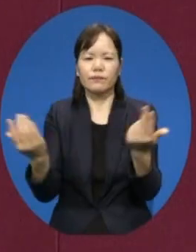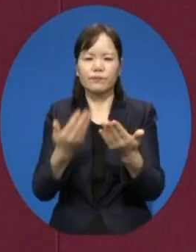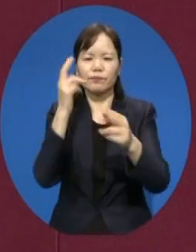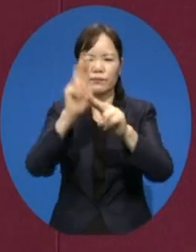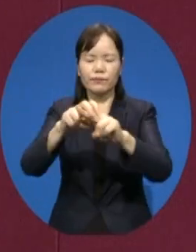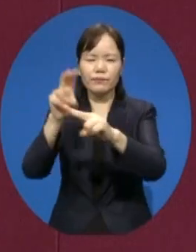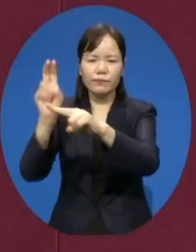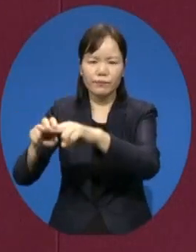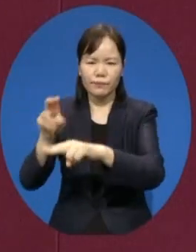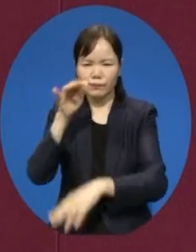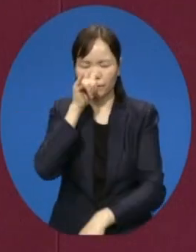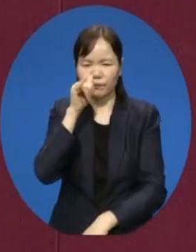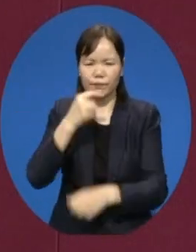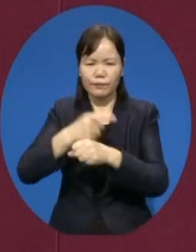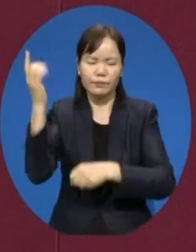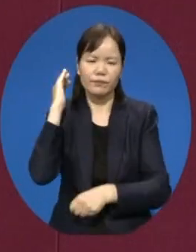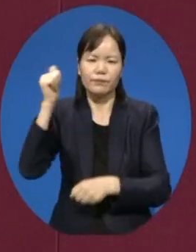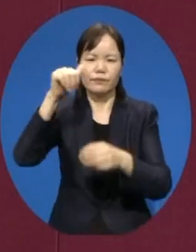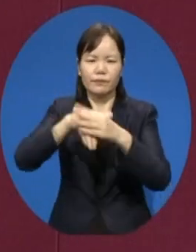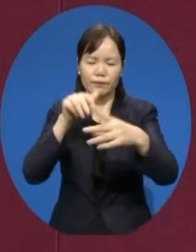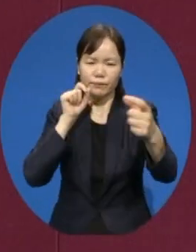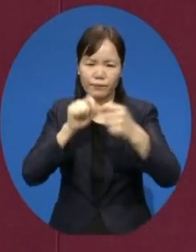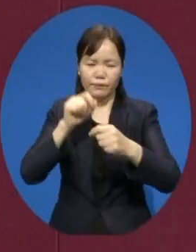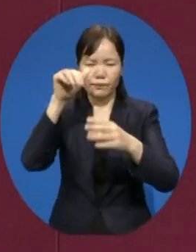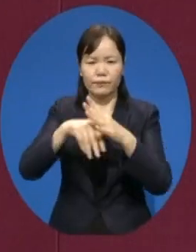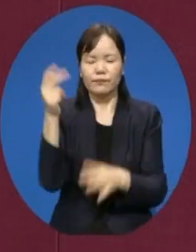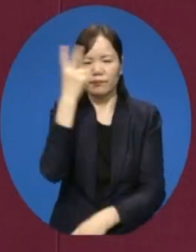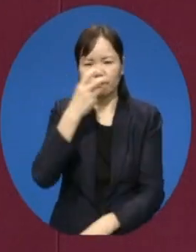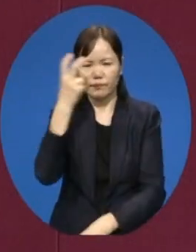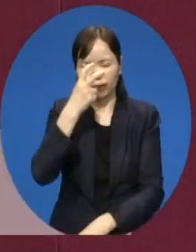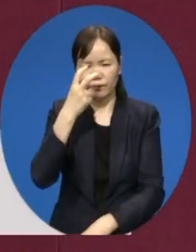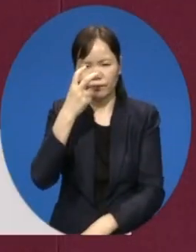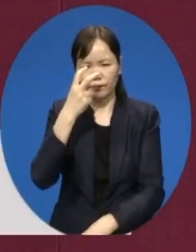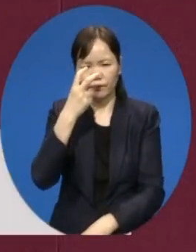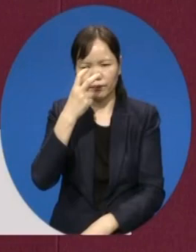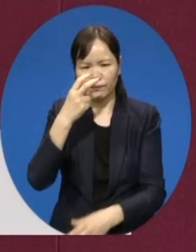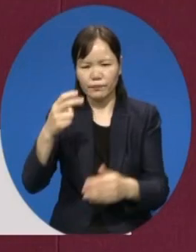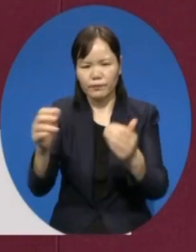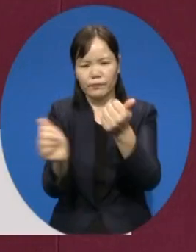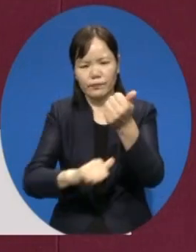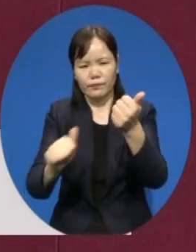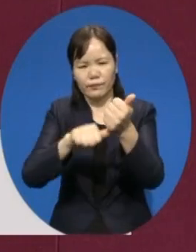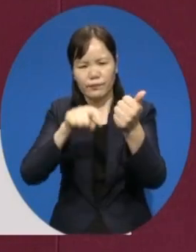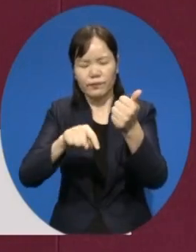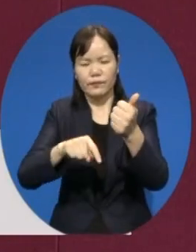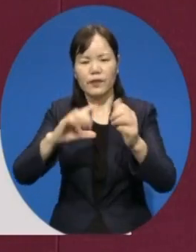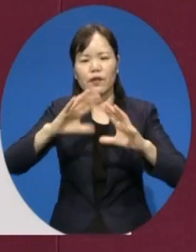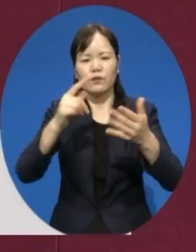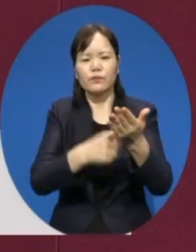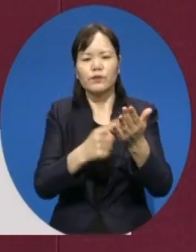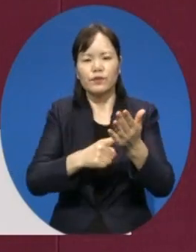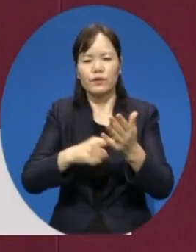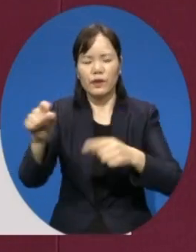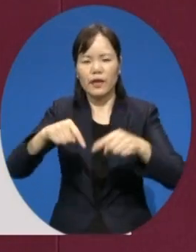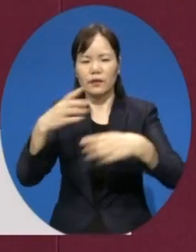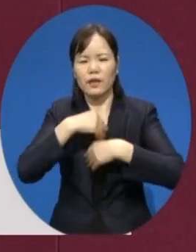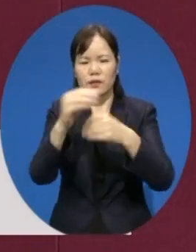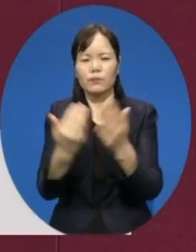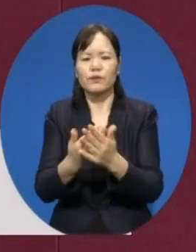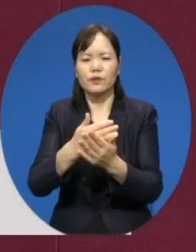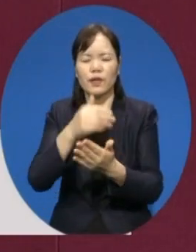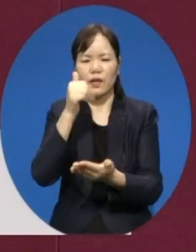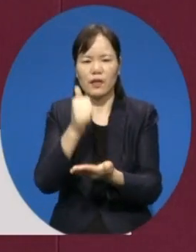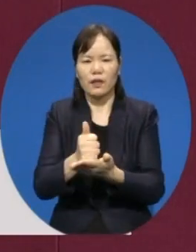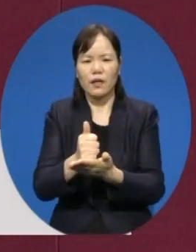내년 대선이 이제 코앞에 다가왔습니다. 선거 관리에 대한 내각, 국무총리, 행안부 장관, 법무부 장관